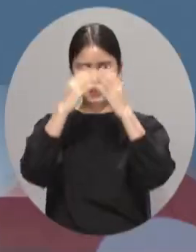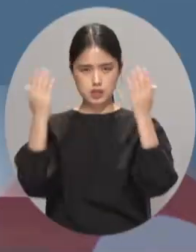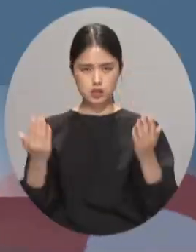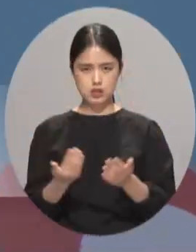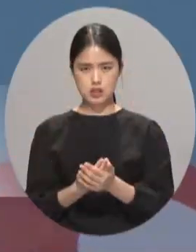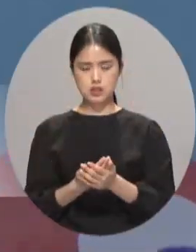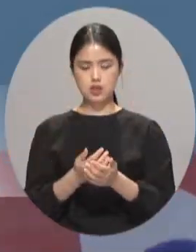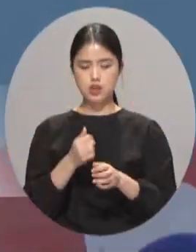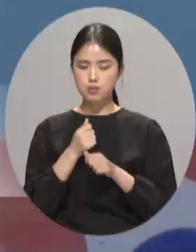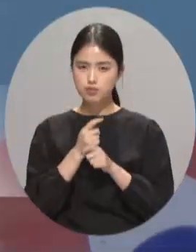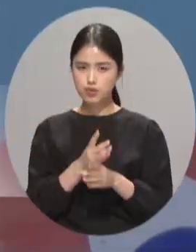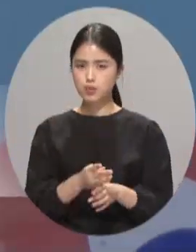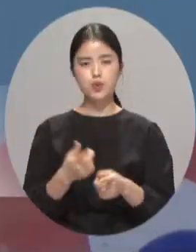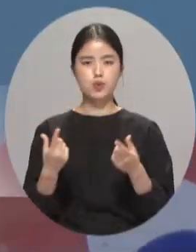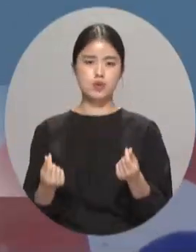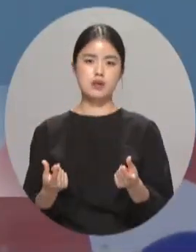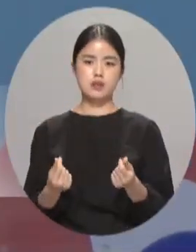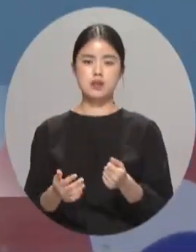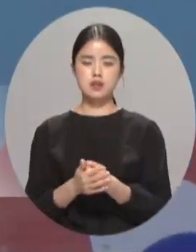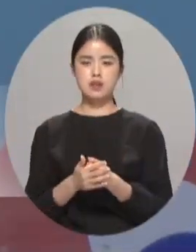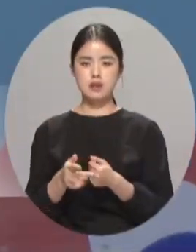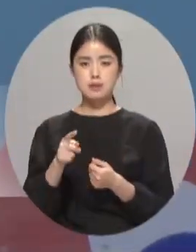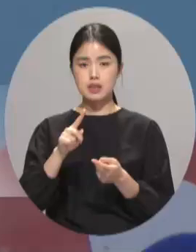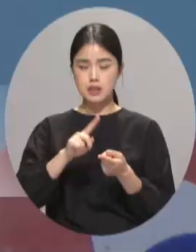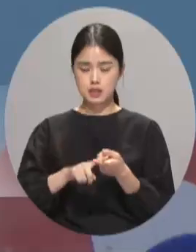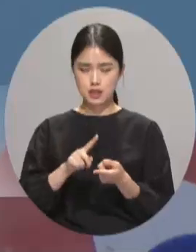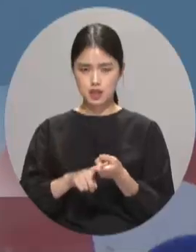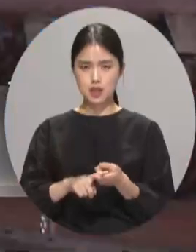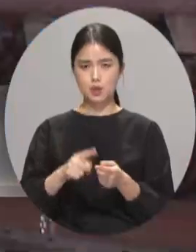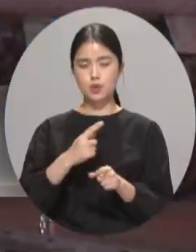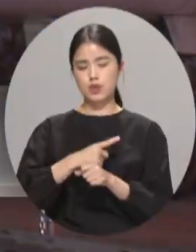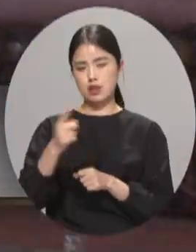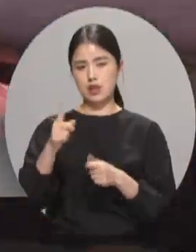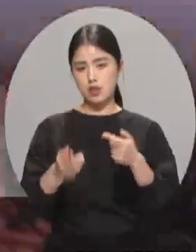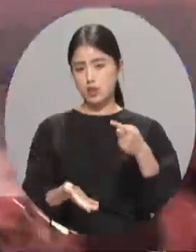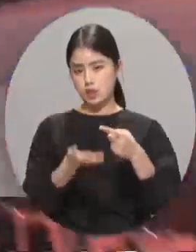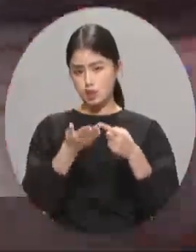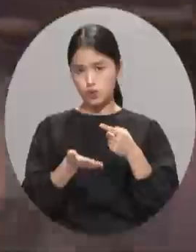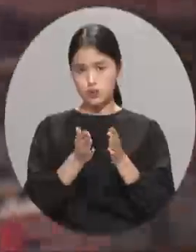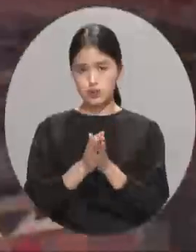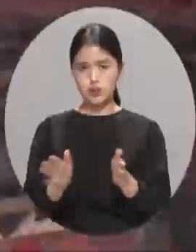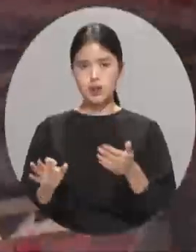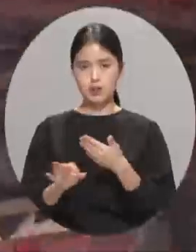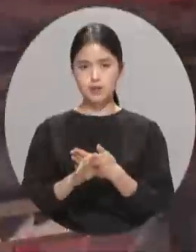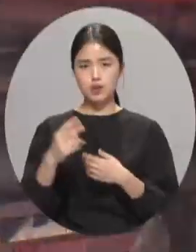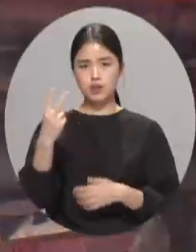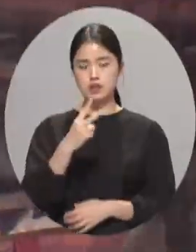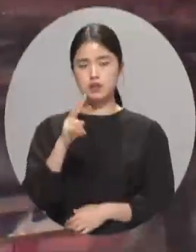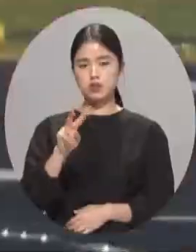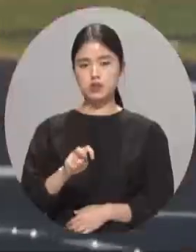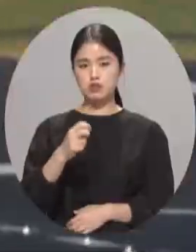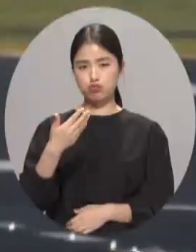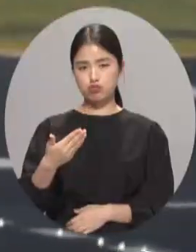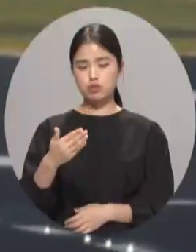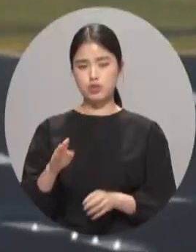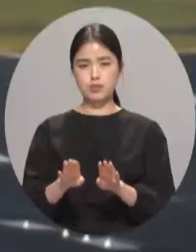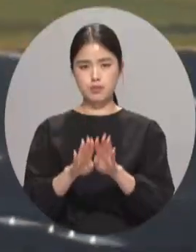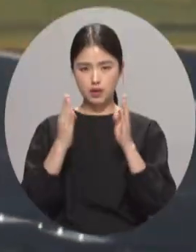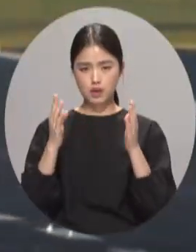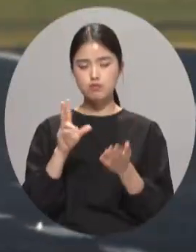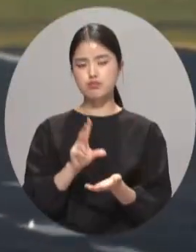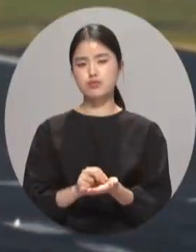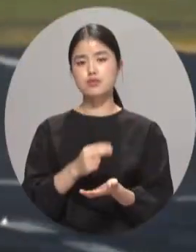공항 규모는 변함이 없다며이 같은 설계대로 내년 초에 착공하면 2029년 계에는